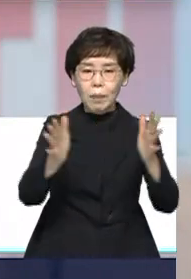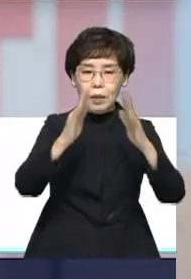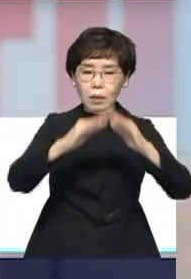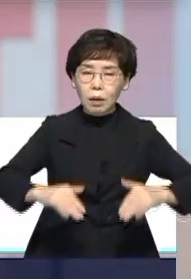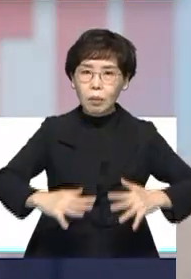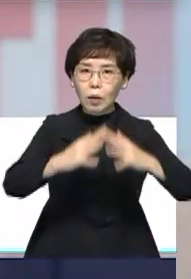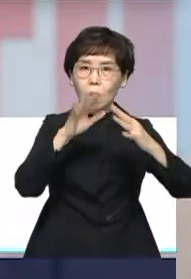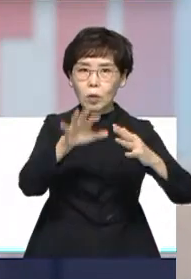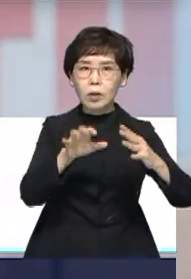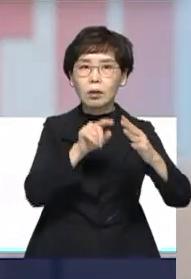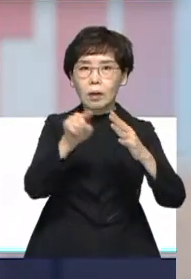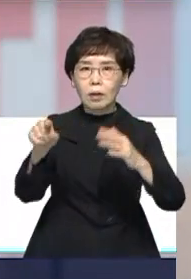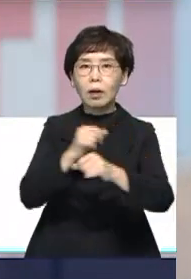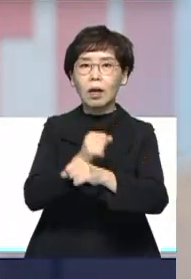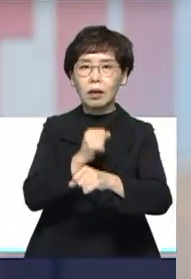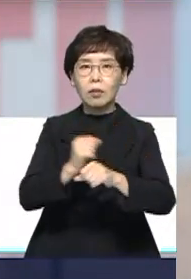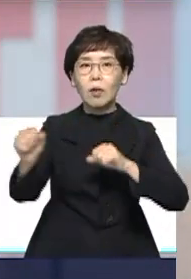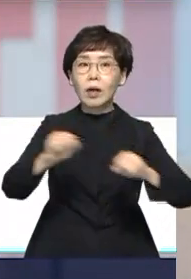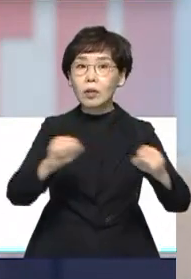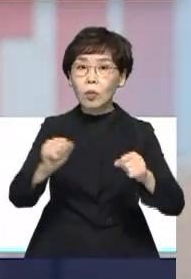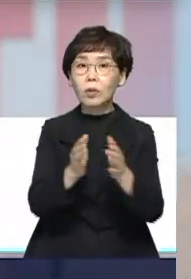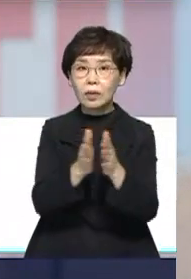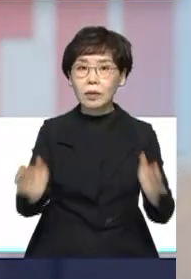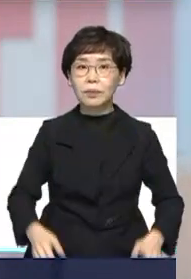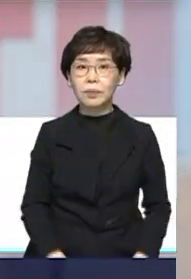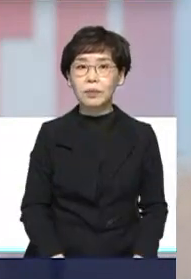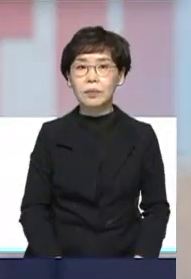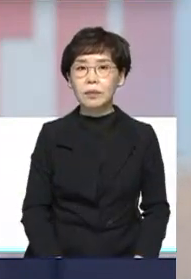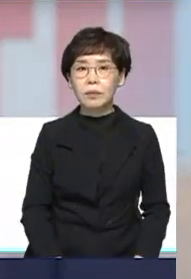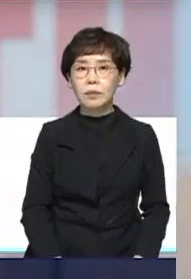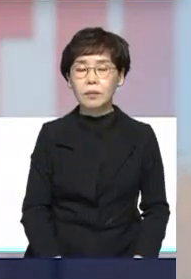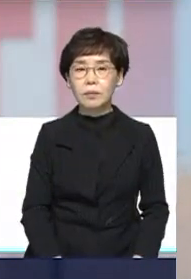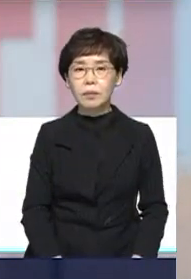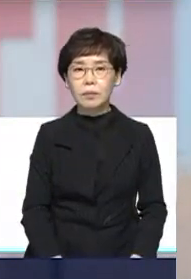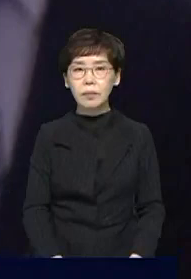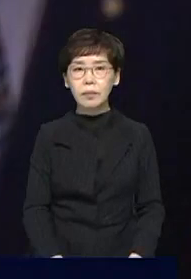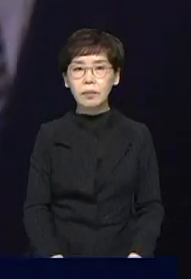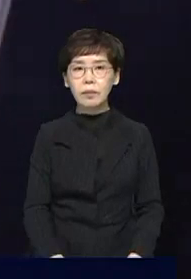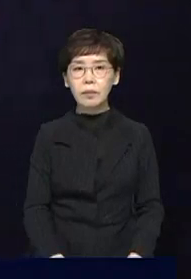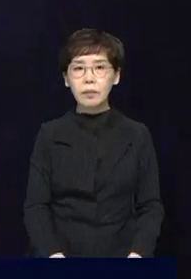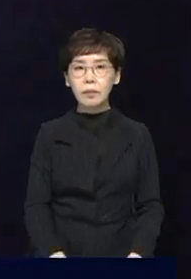중심의 정책 행보를 진행했습니다. 화광윤 기자입니다.